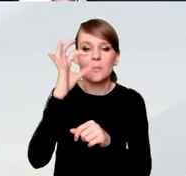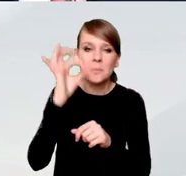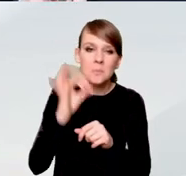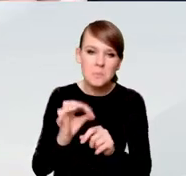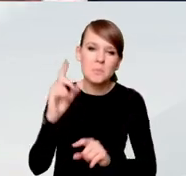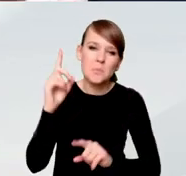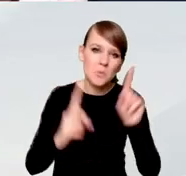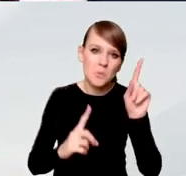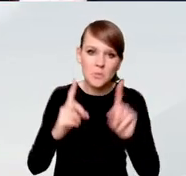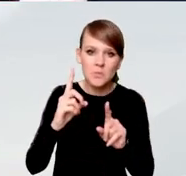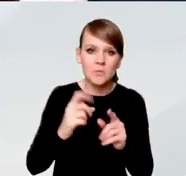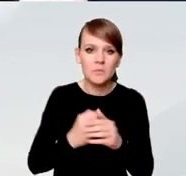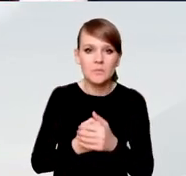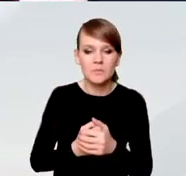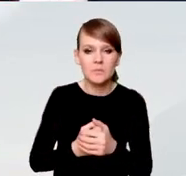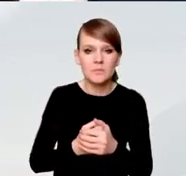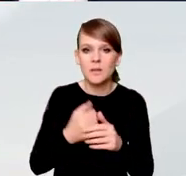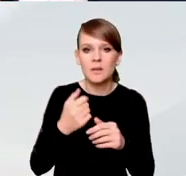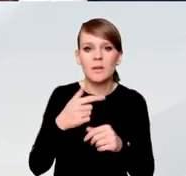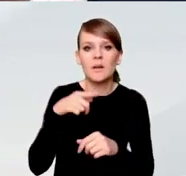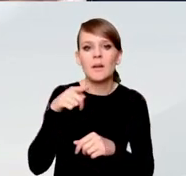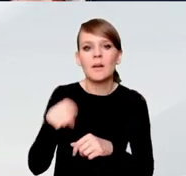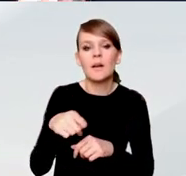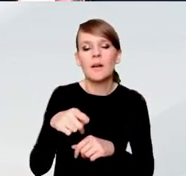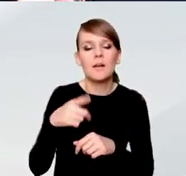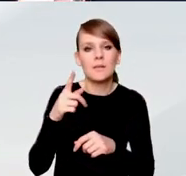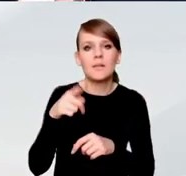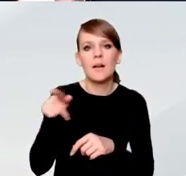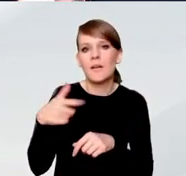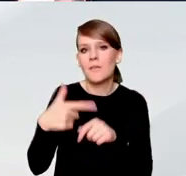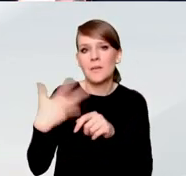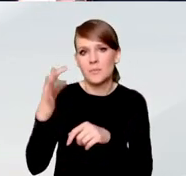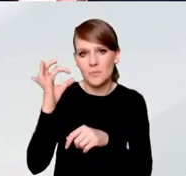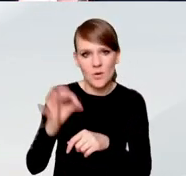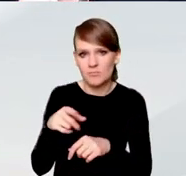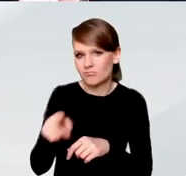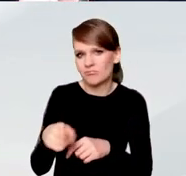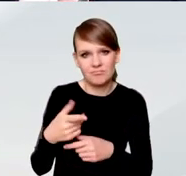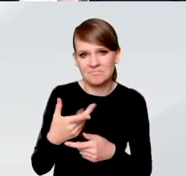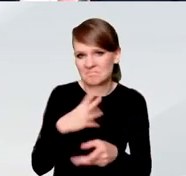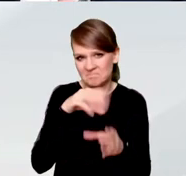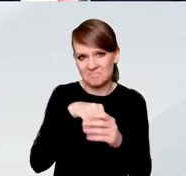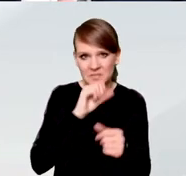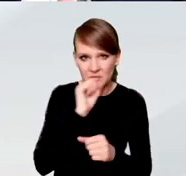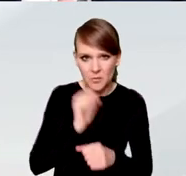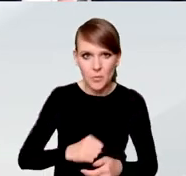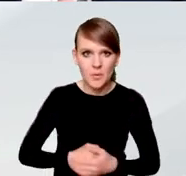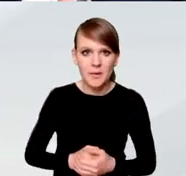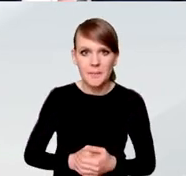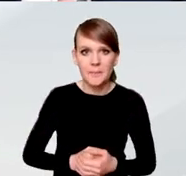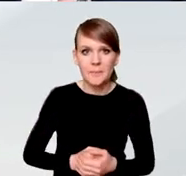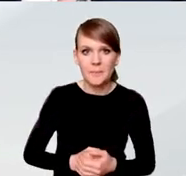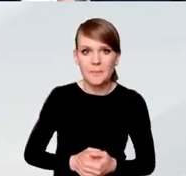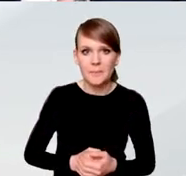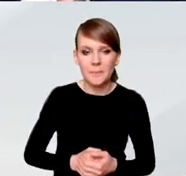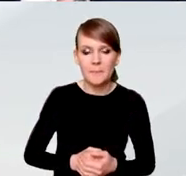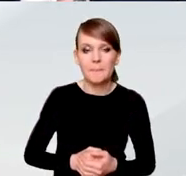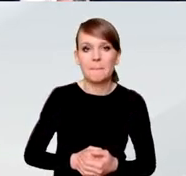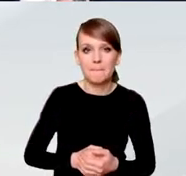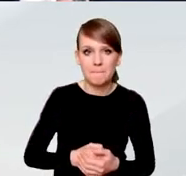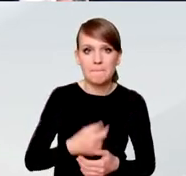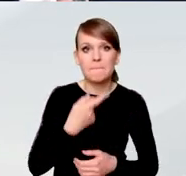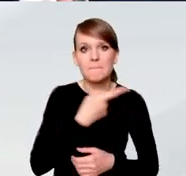nie angażuje się w działania społecznie odpowiedzialne. Podobnie jak w przypadku i studentów, i pracowników, i